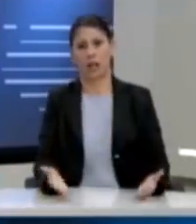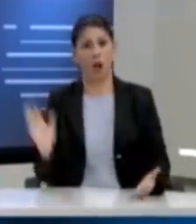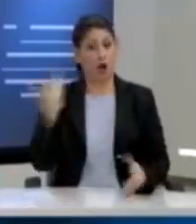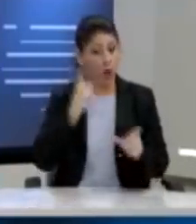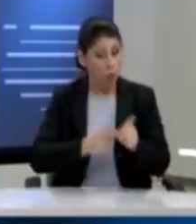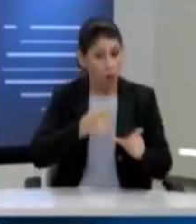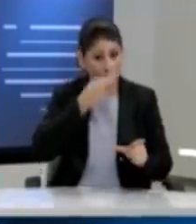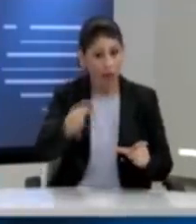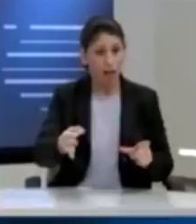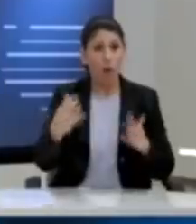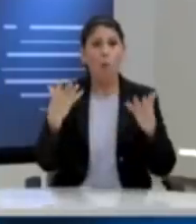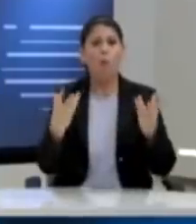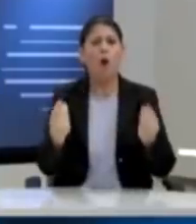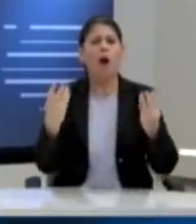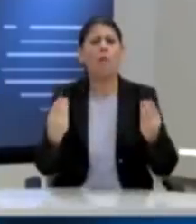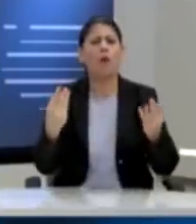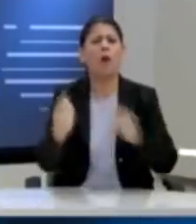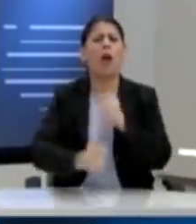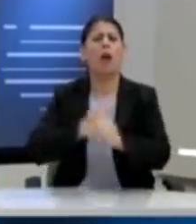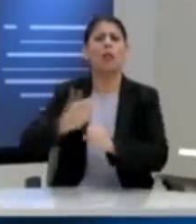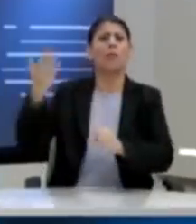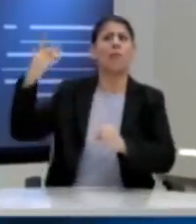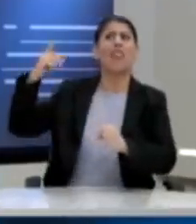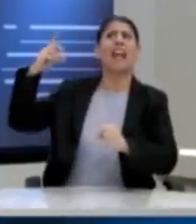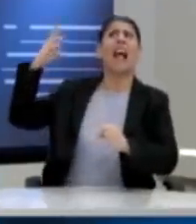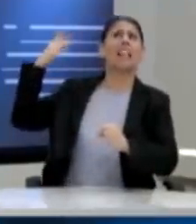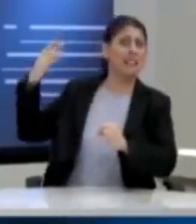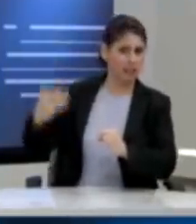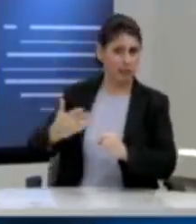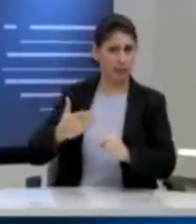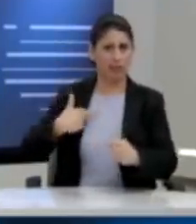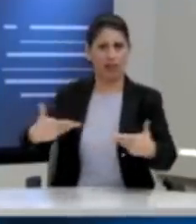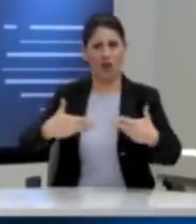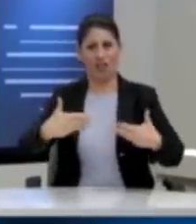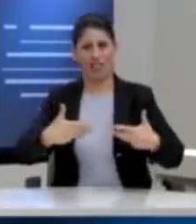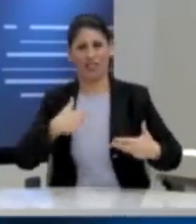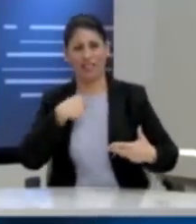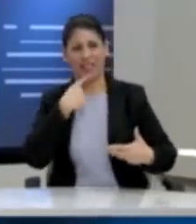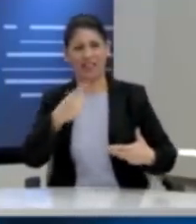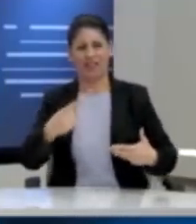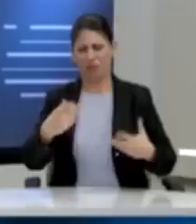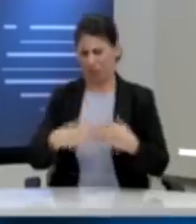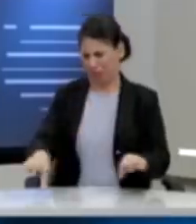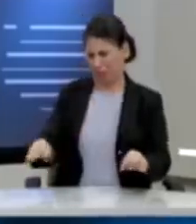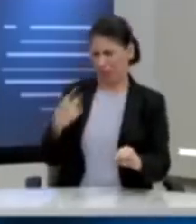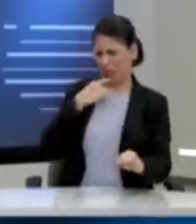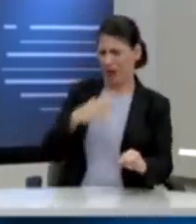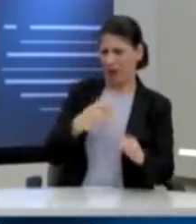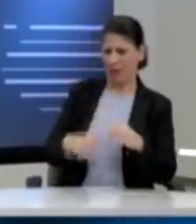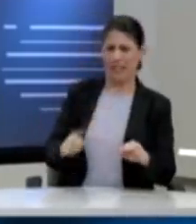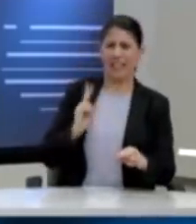έλεγε το ΚΚΕ εδώ και πάρα πολλά χρόνια, δεκαετίες θα έλεγα, μας κοροϊδεύατε για γραφικούς. Ότι